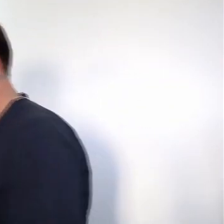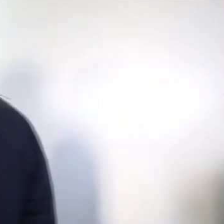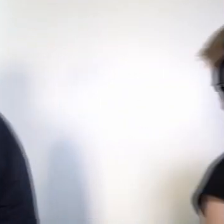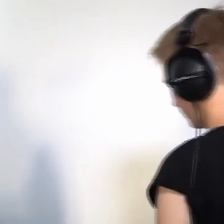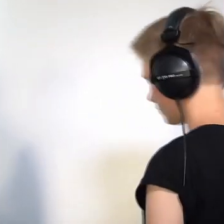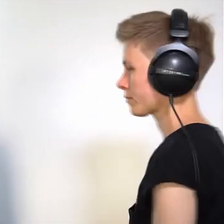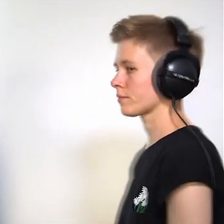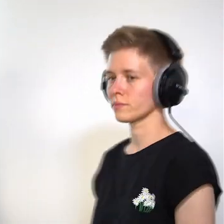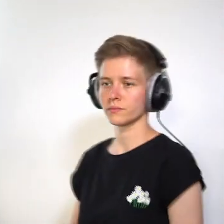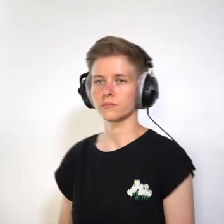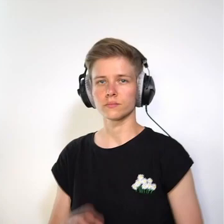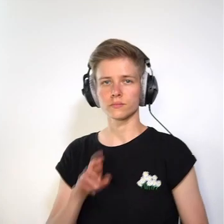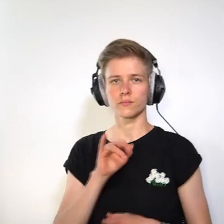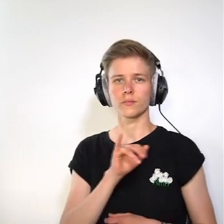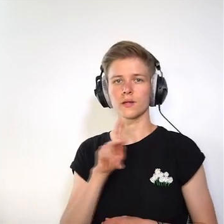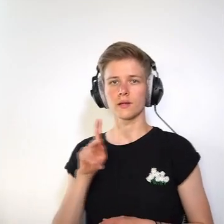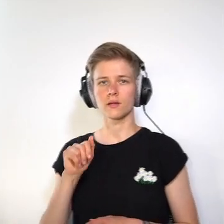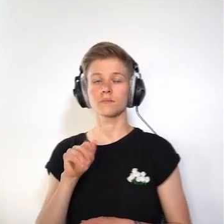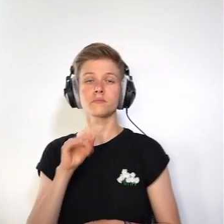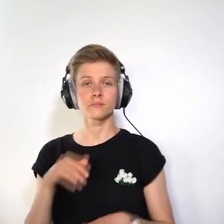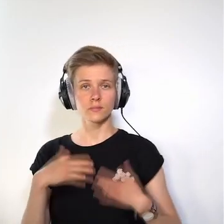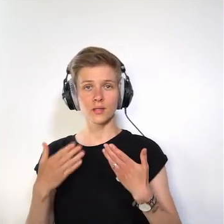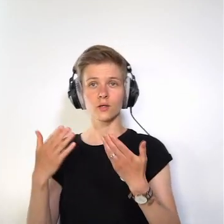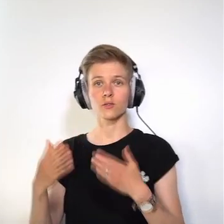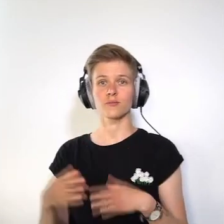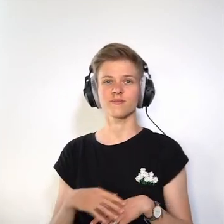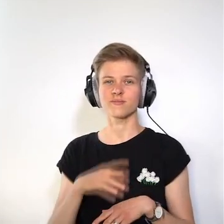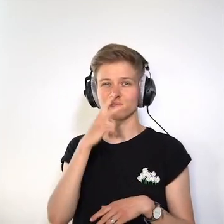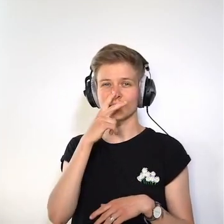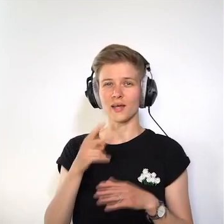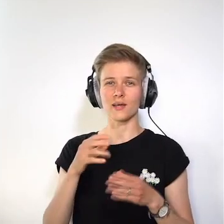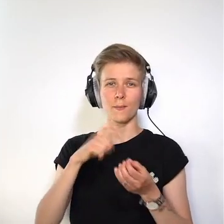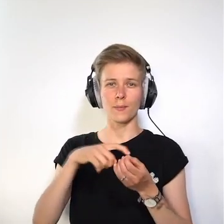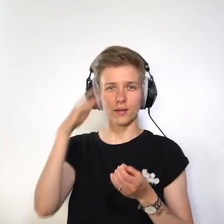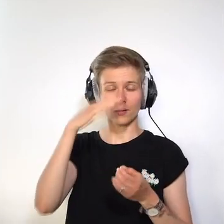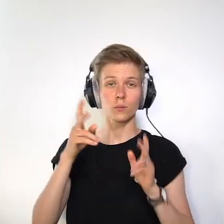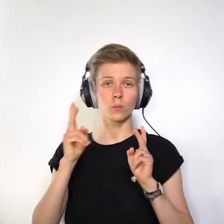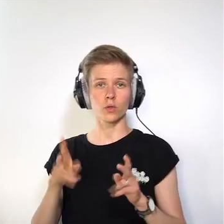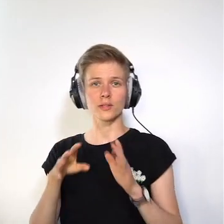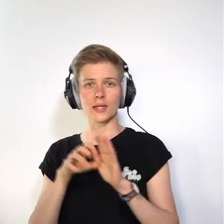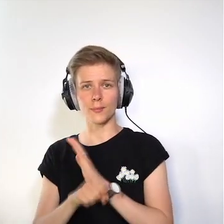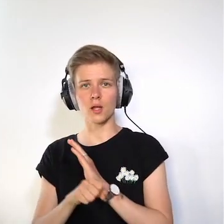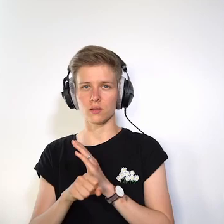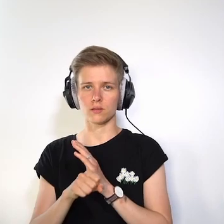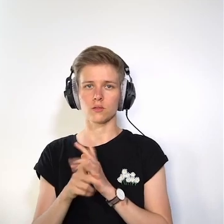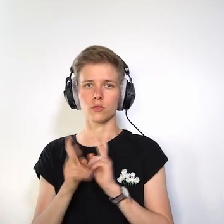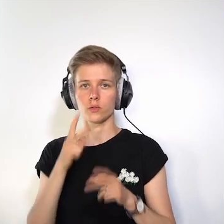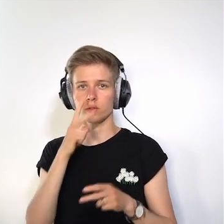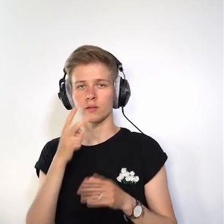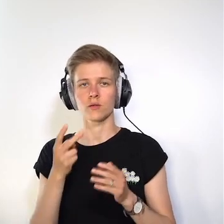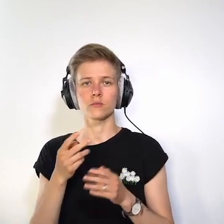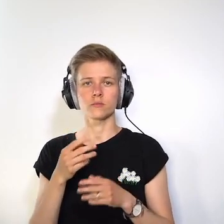myös medikalisaation, mutta myös kriminalisaation pitkä varjo, eli Olli mainitsi sensuurilain, niin Suomessahan oli tosiaan